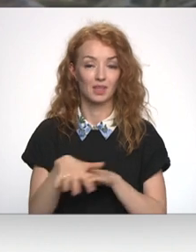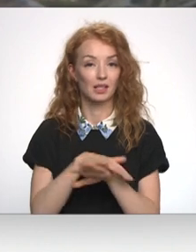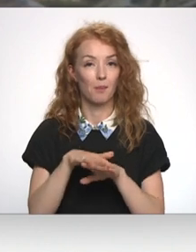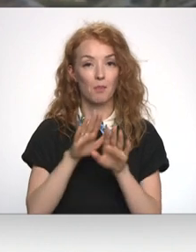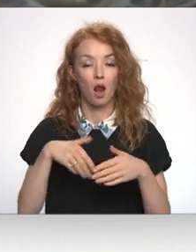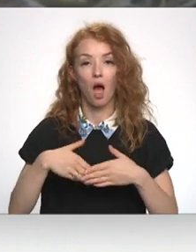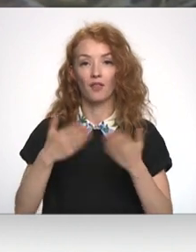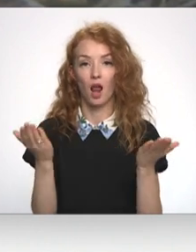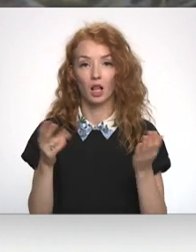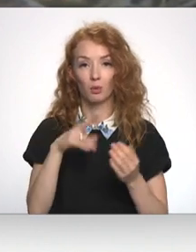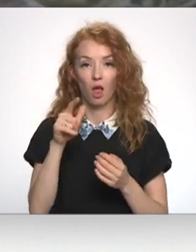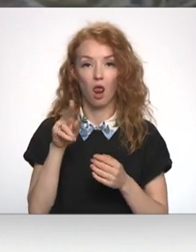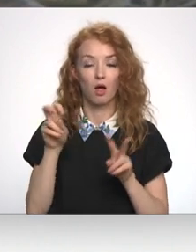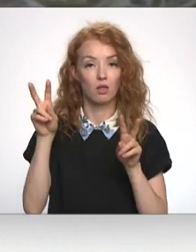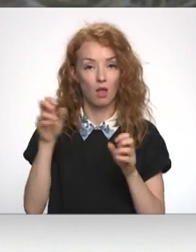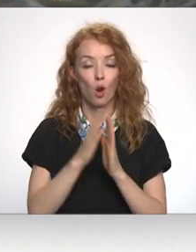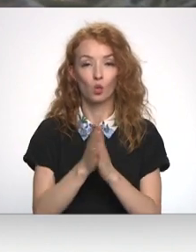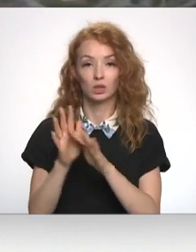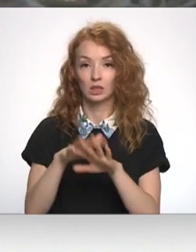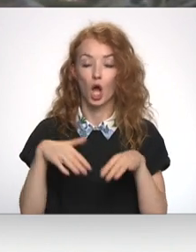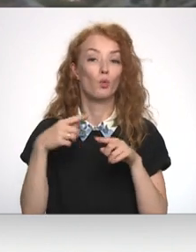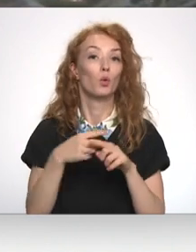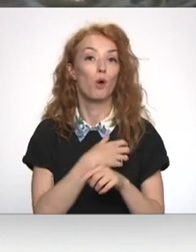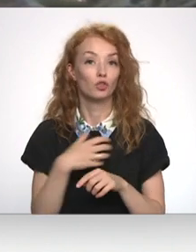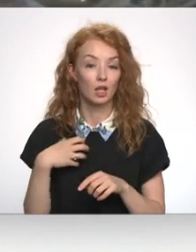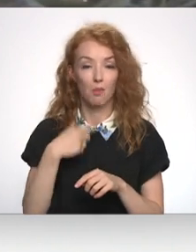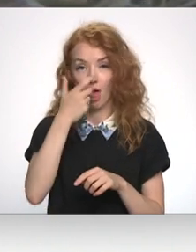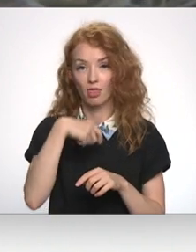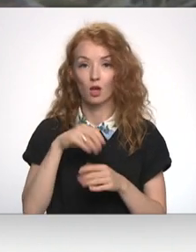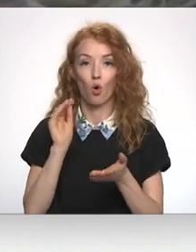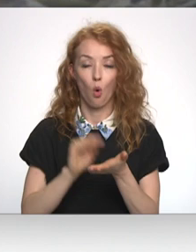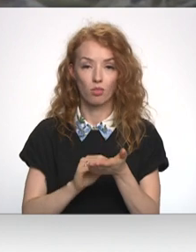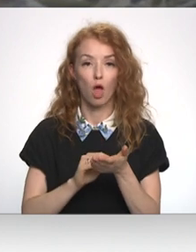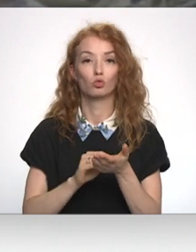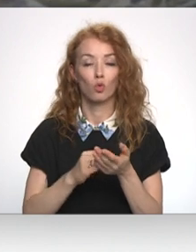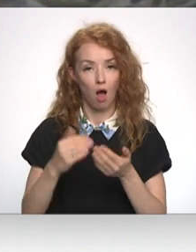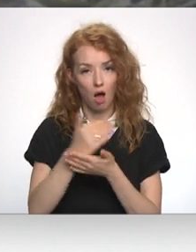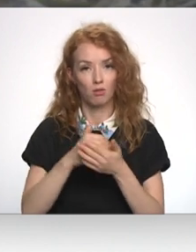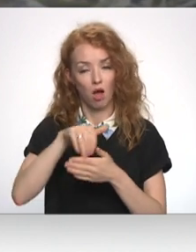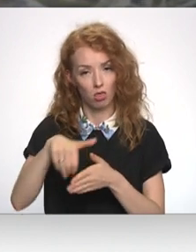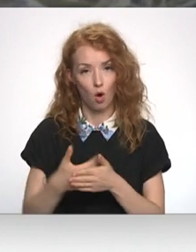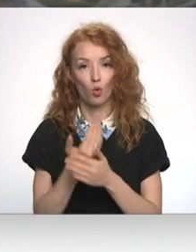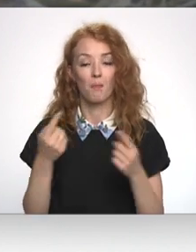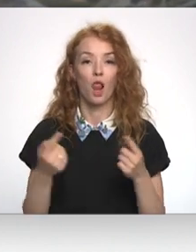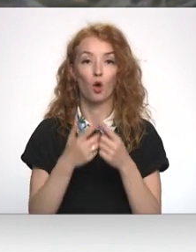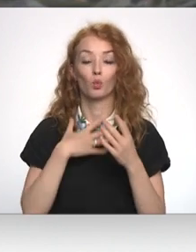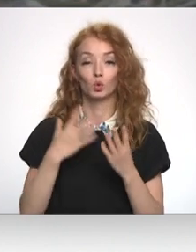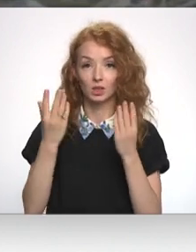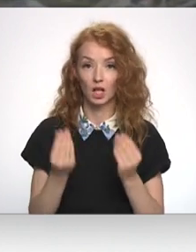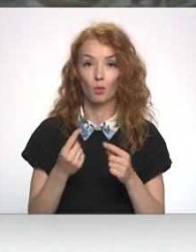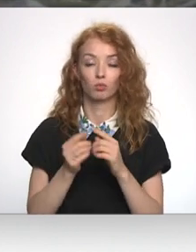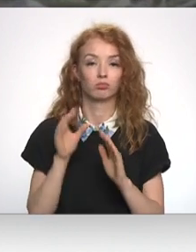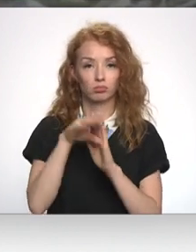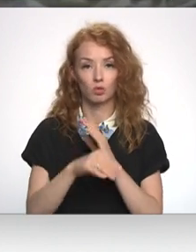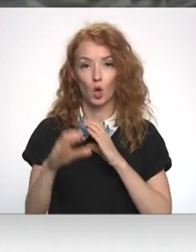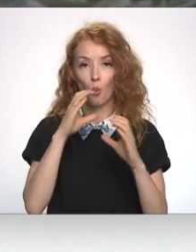par atklātību dēlna aicina gan Saeimu, gan pašvaldības ētikas kodeksus aktualizēt, pielāgojotos mūsdienām un iekļaujot arī